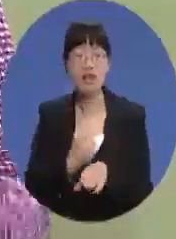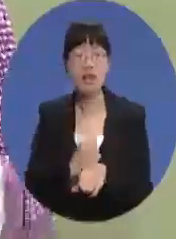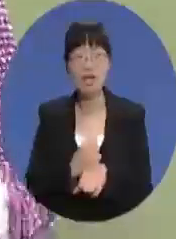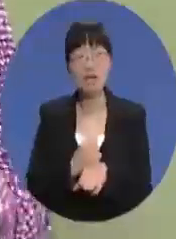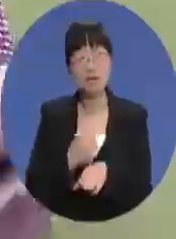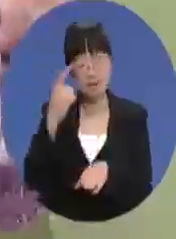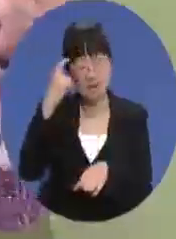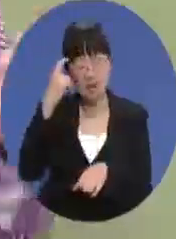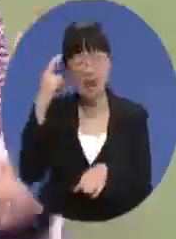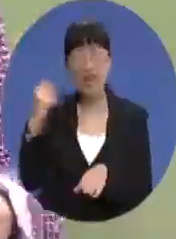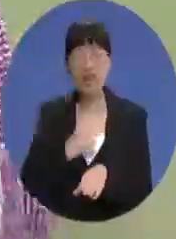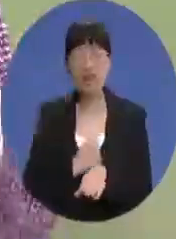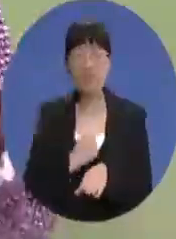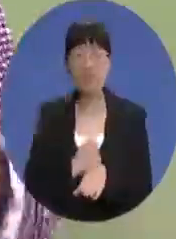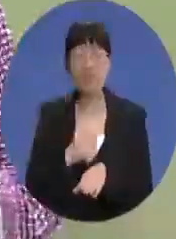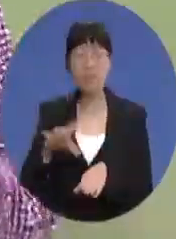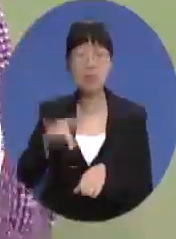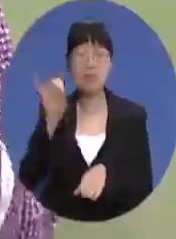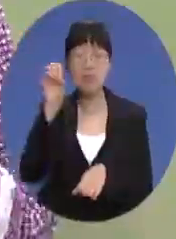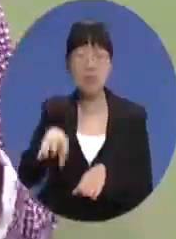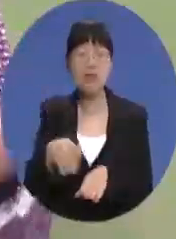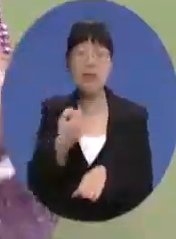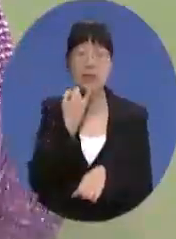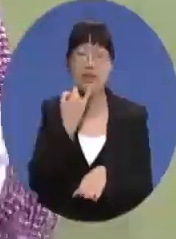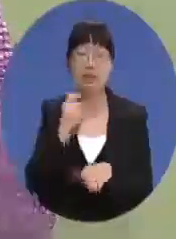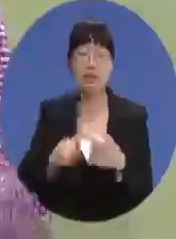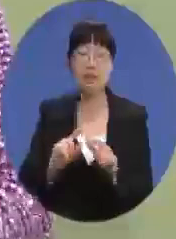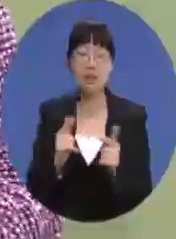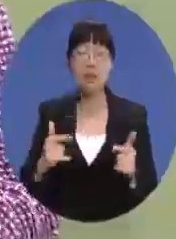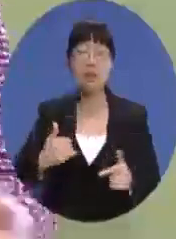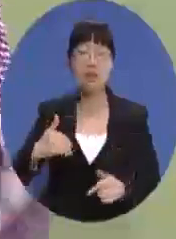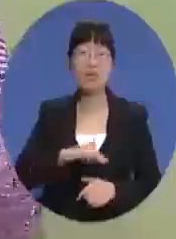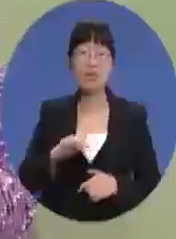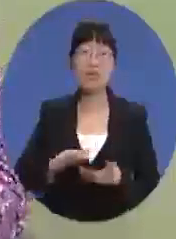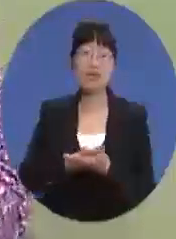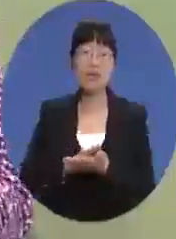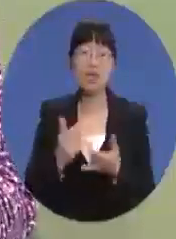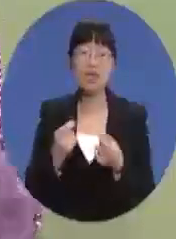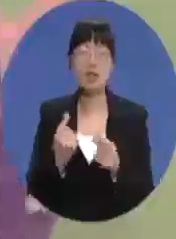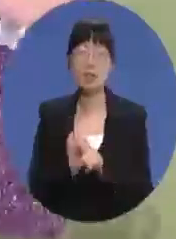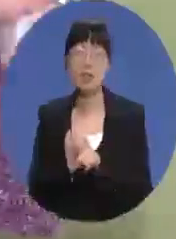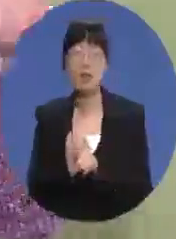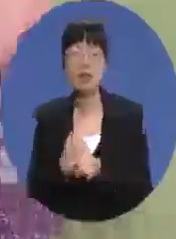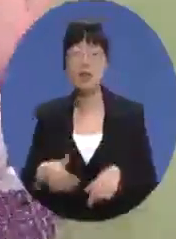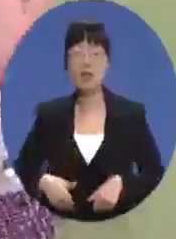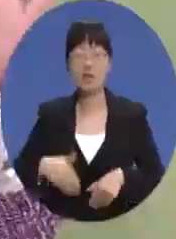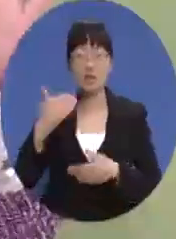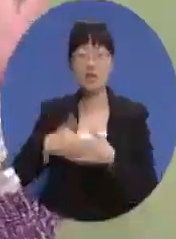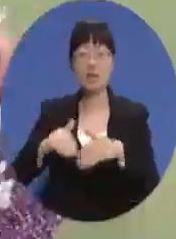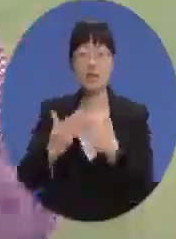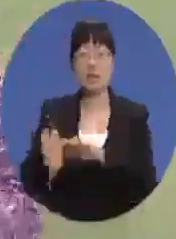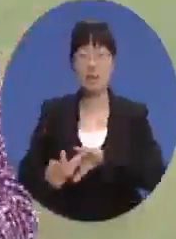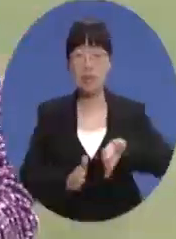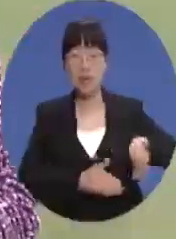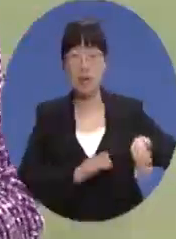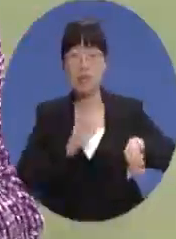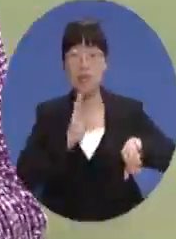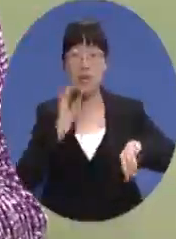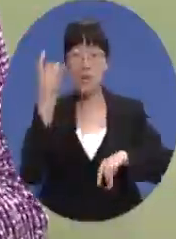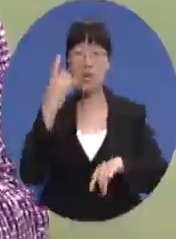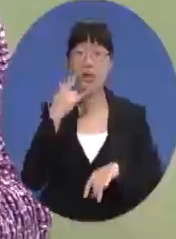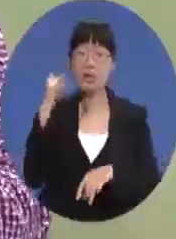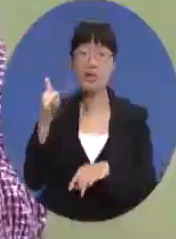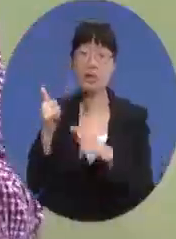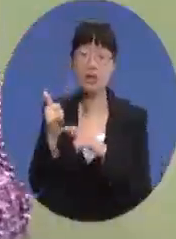고려하셔야죠. 네. 그래서 일단 던져도 되는 것들, 놀이처럼 할 수 있는 거를 싹 바꿔주셔야 되고 나머지는 다 치워놓으셔야 돼요. 그래서 원래